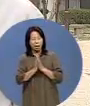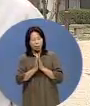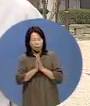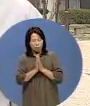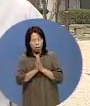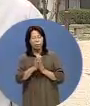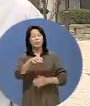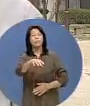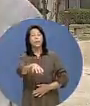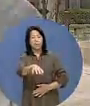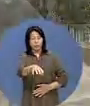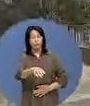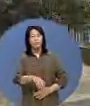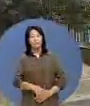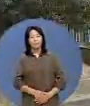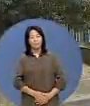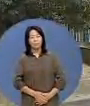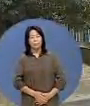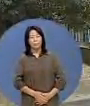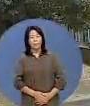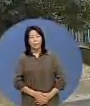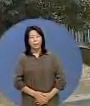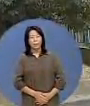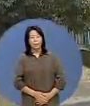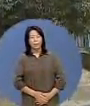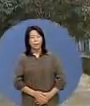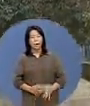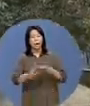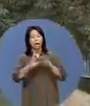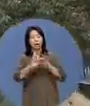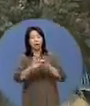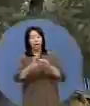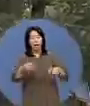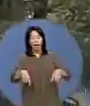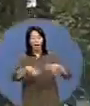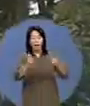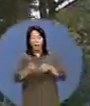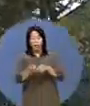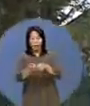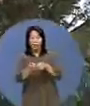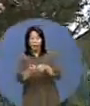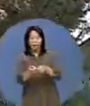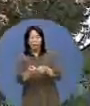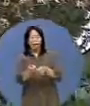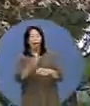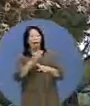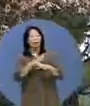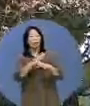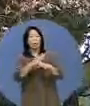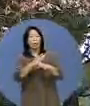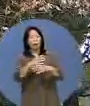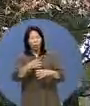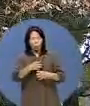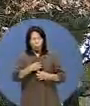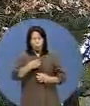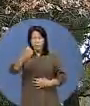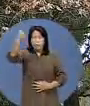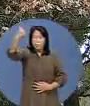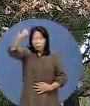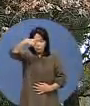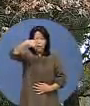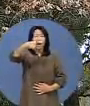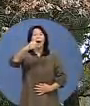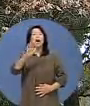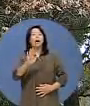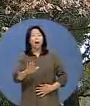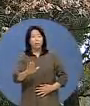な場所だということでね、木の枝を切ったりしたら大変な恐ろしい罰が当